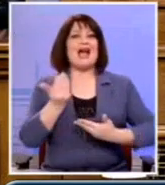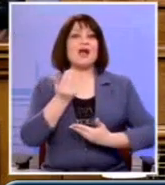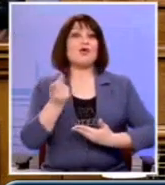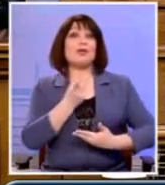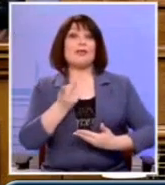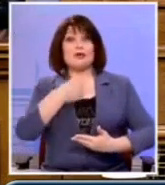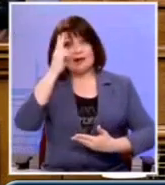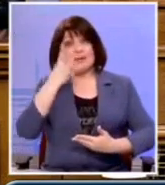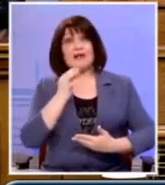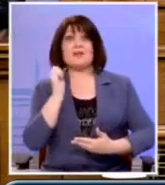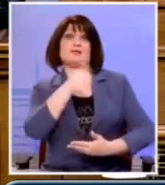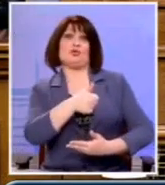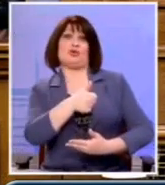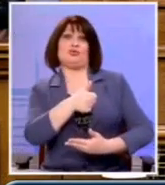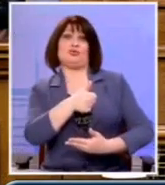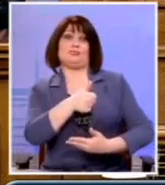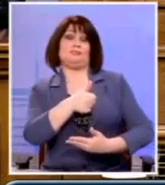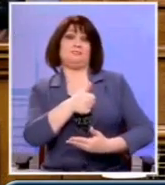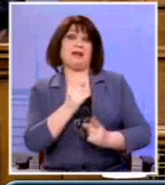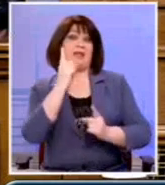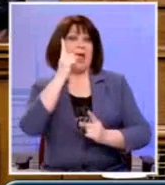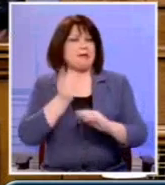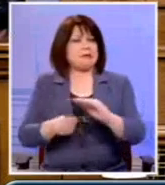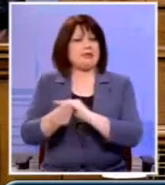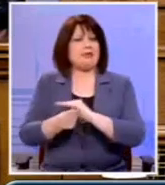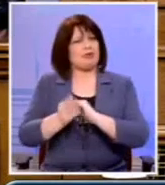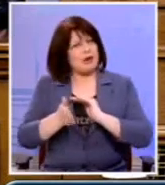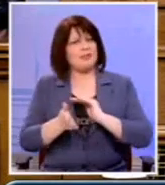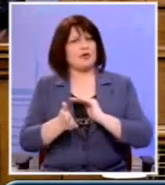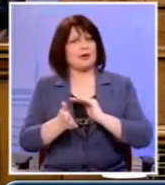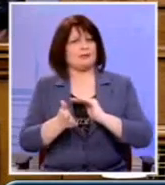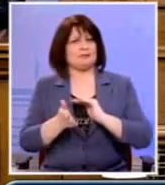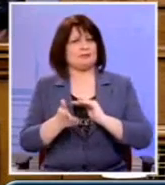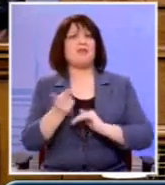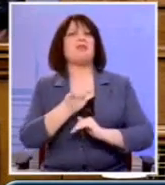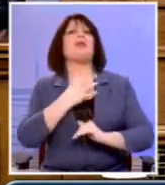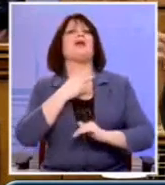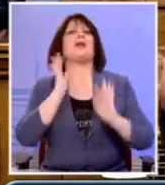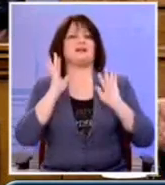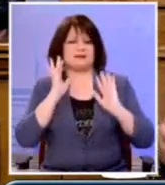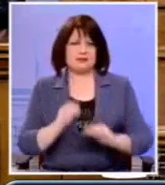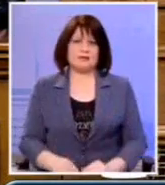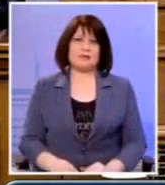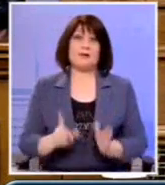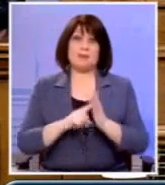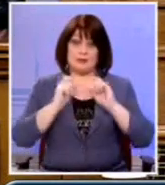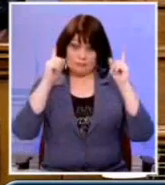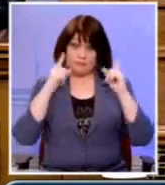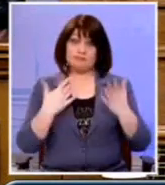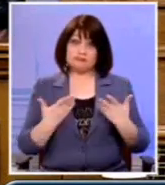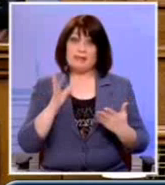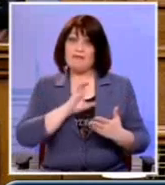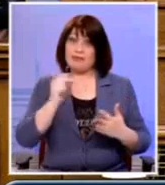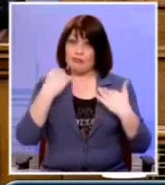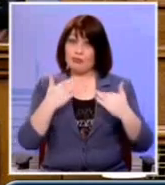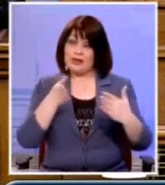το χορεύει μόνο ένας. Έχει ιδιαίτερη σημασία σε αυτό το σημείο να κινητοποιηθούμε και σε επίπεδο